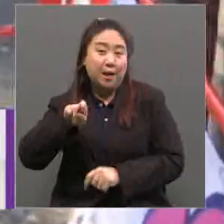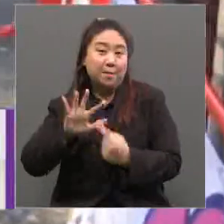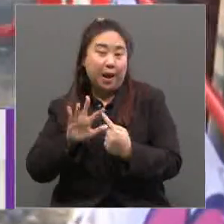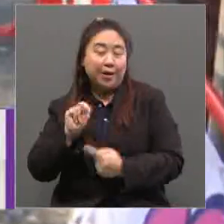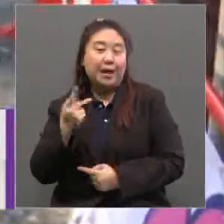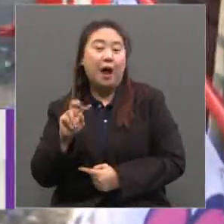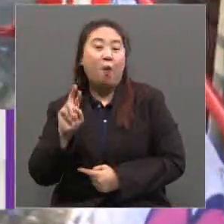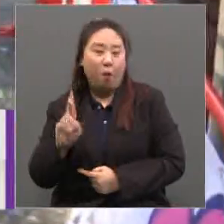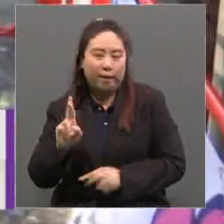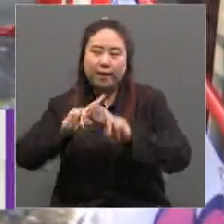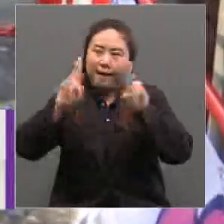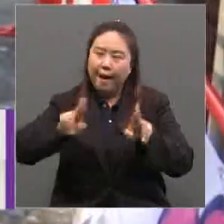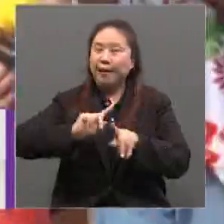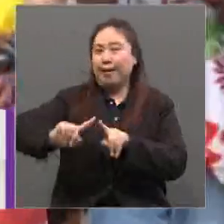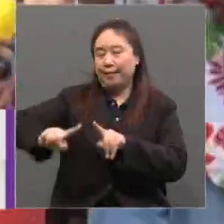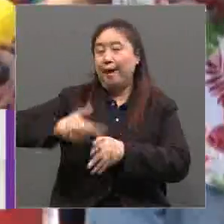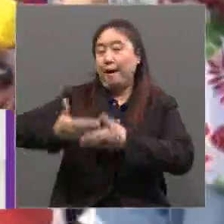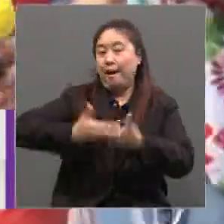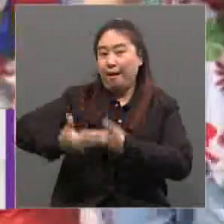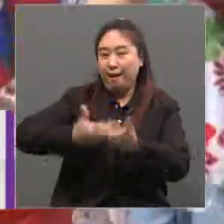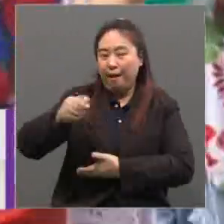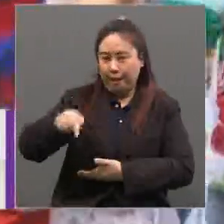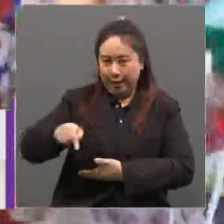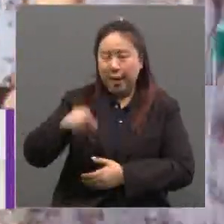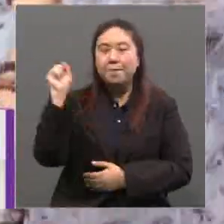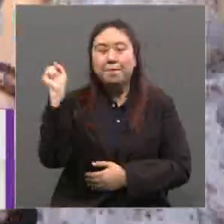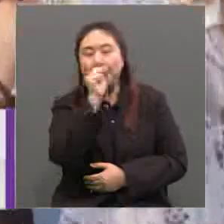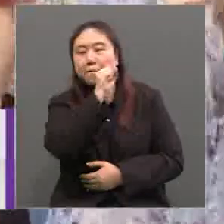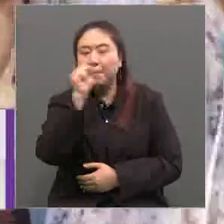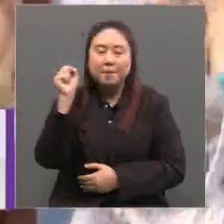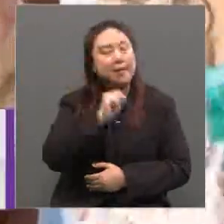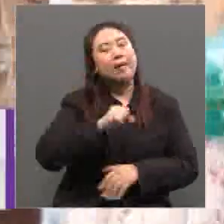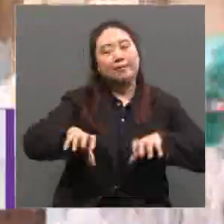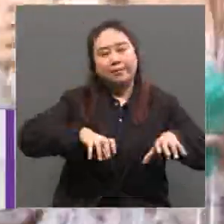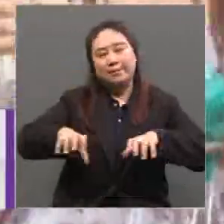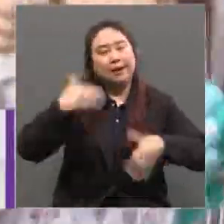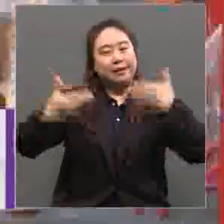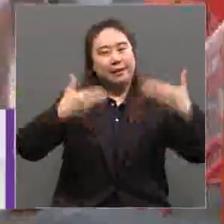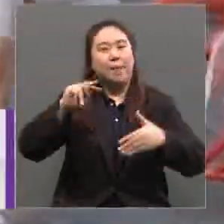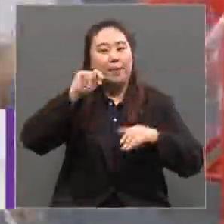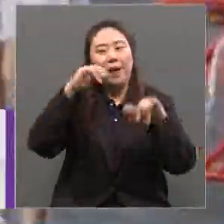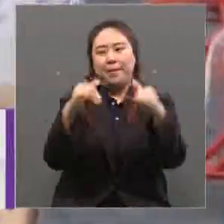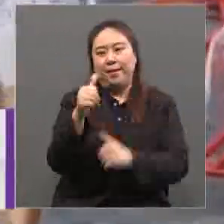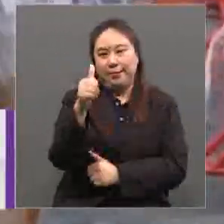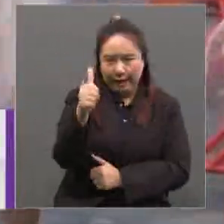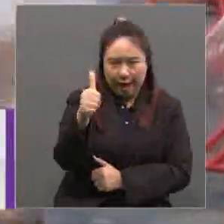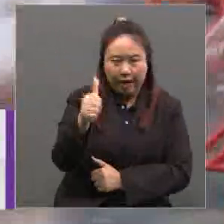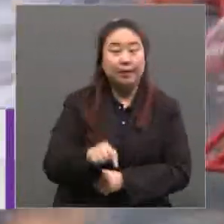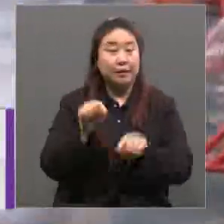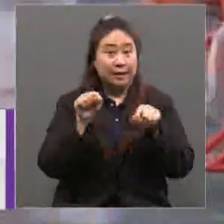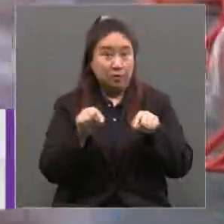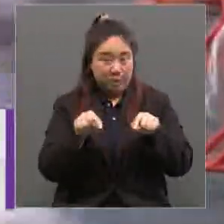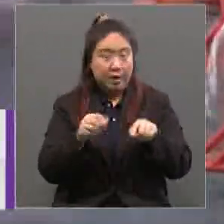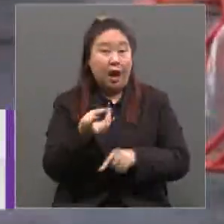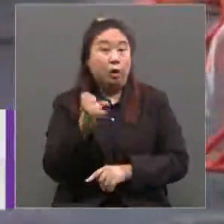อนุญาตให้ร้านค้าต่างๆในถนนข้าวสารเปิดเพลงจัดพื้นที่จัดกิจกรรมเล่นน้ำได้ทั้งนี้ถนนข้าวสารเน้นย้ำกฎ